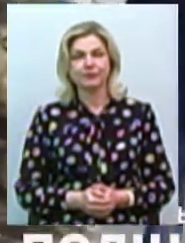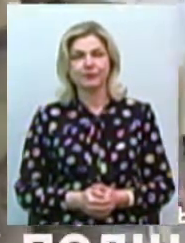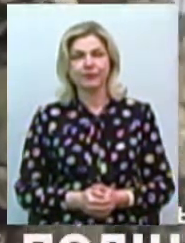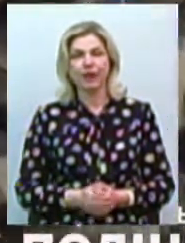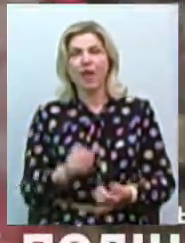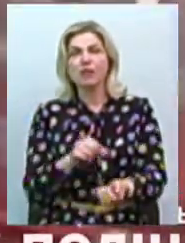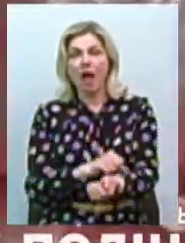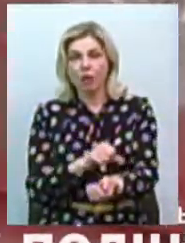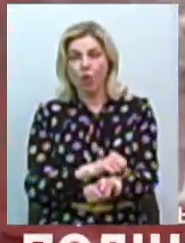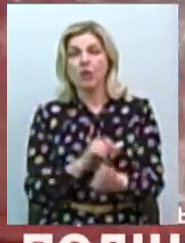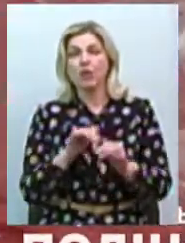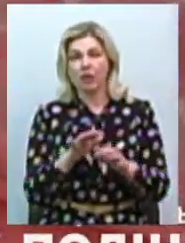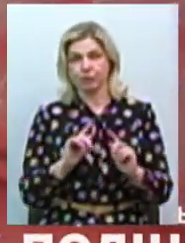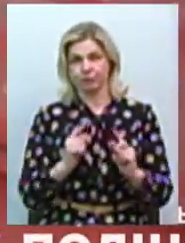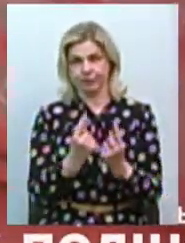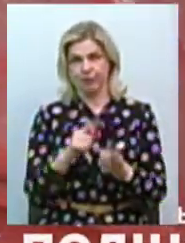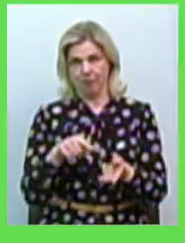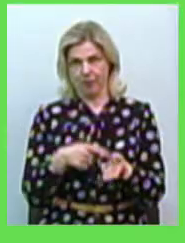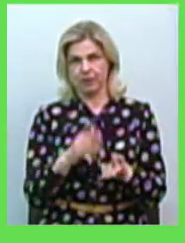Наркоділків затримали у місті.